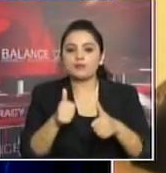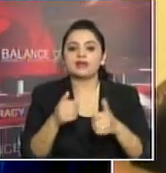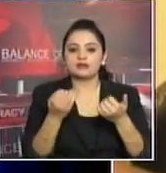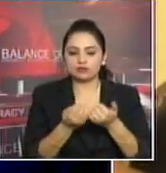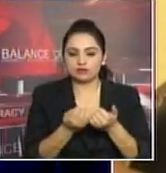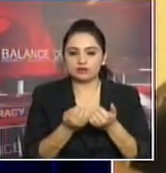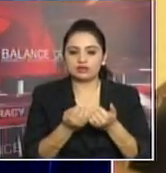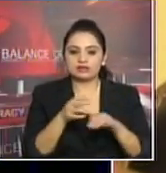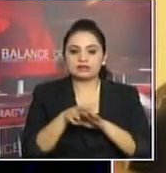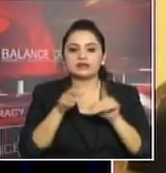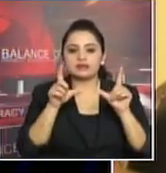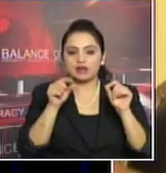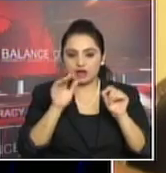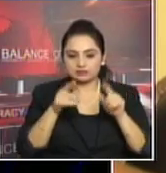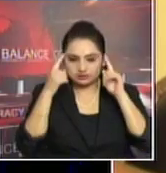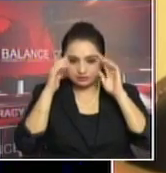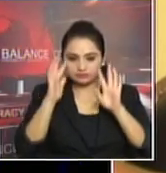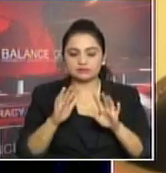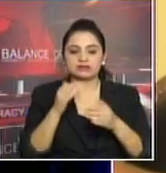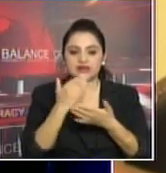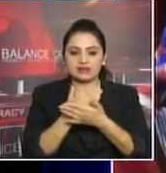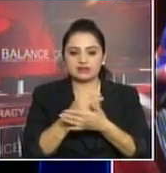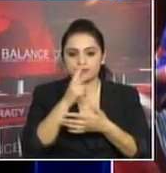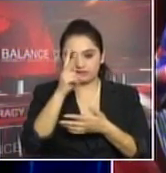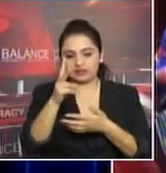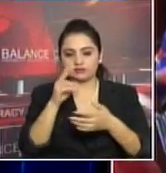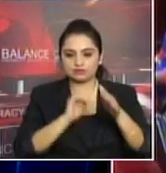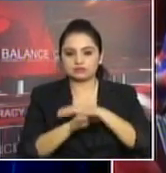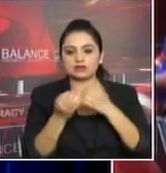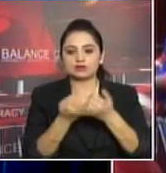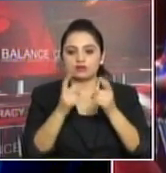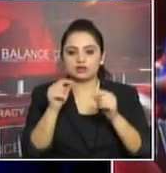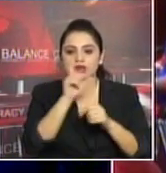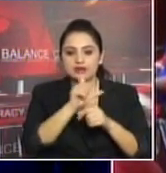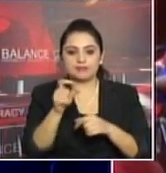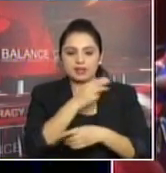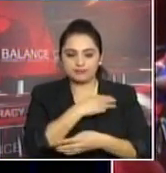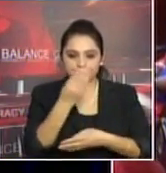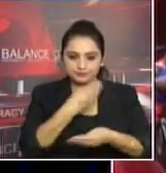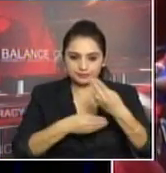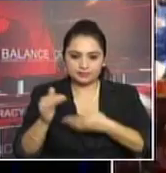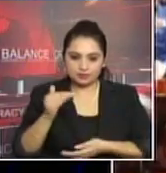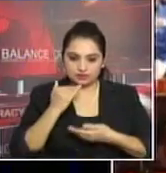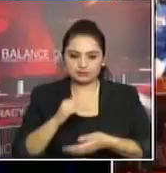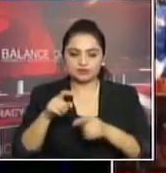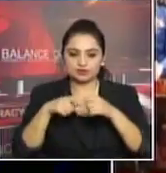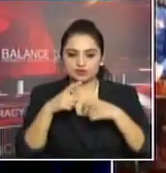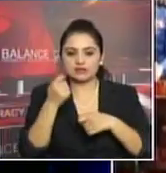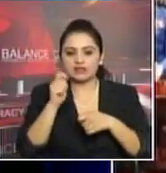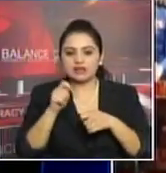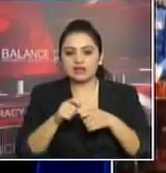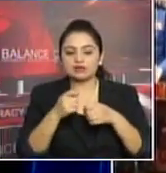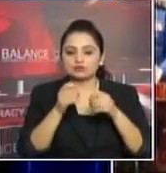हुनुपर्ने हो, सचेतनामूलक कार्यक्रमहरूमा चाहिँ अझै बढी जोड दिनुपर्ने। नेपालमा मानव बेचबिखन र ओसार पसार नियन्त्रणका लागि कानुनको अभाव नभए